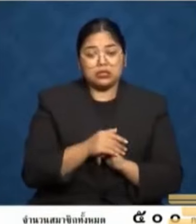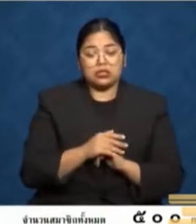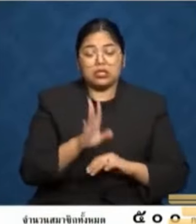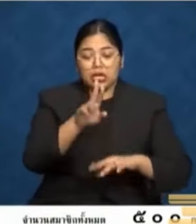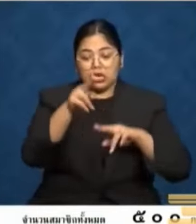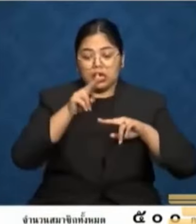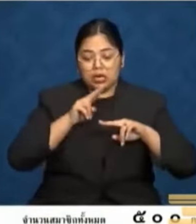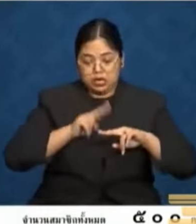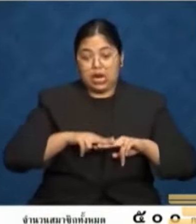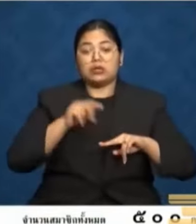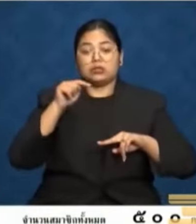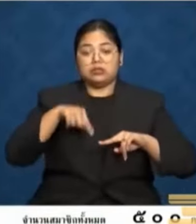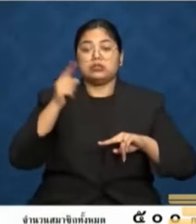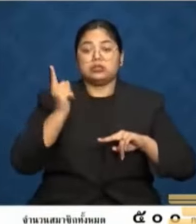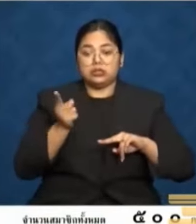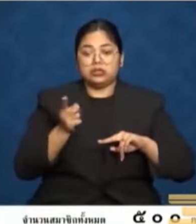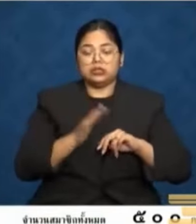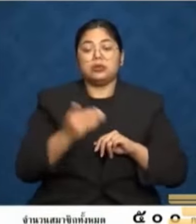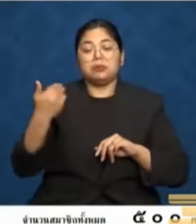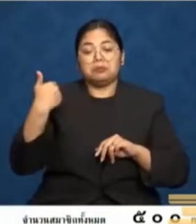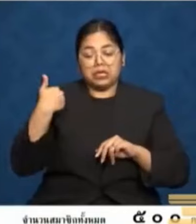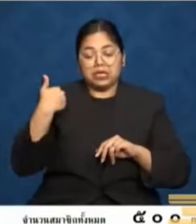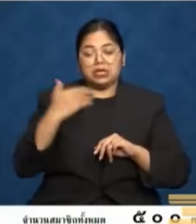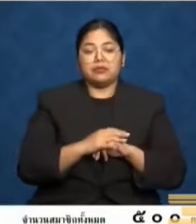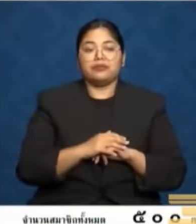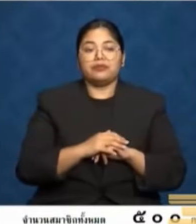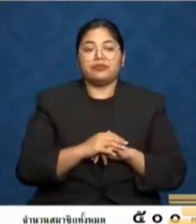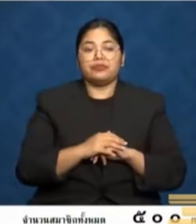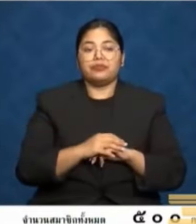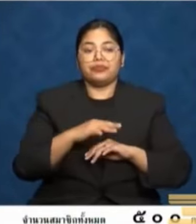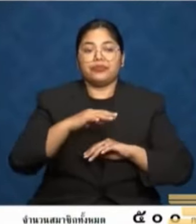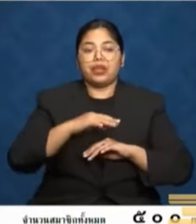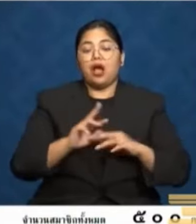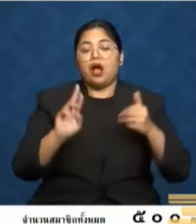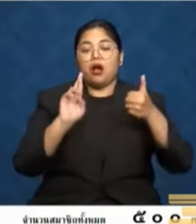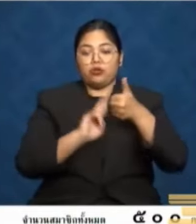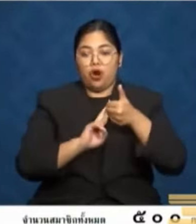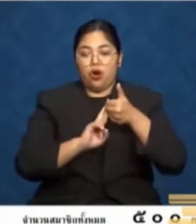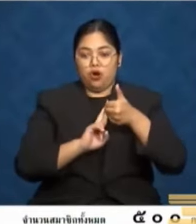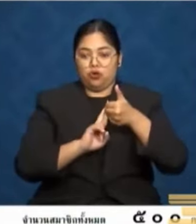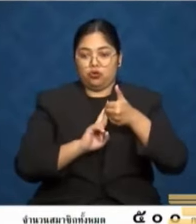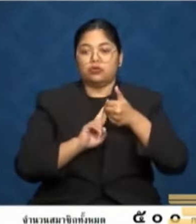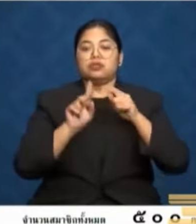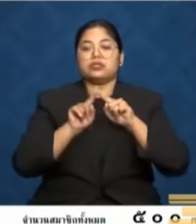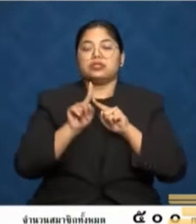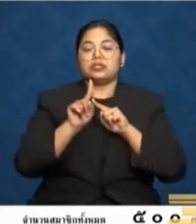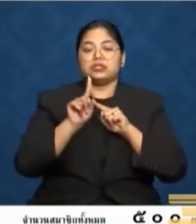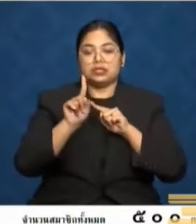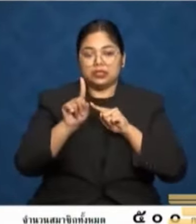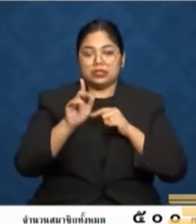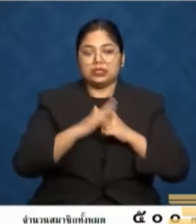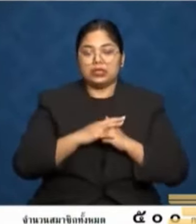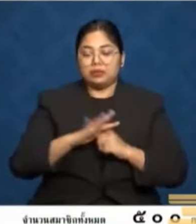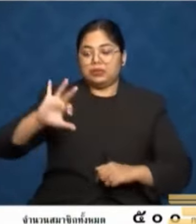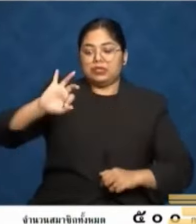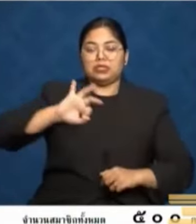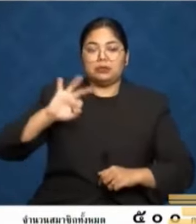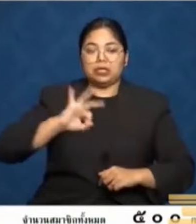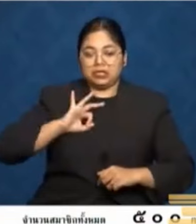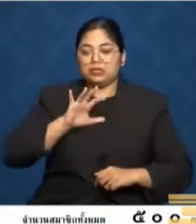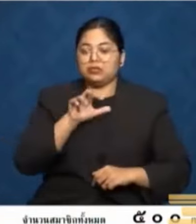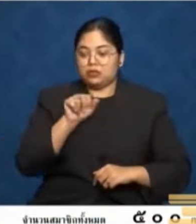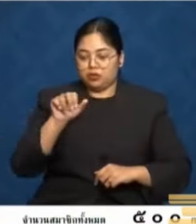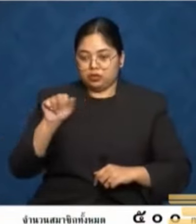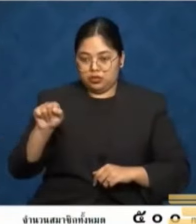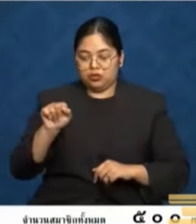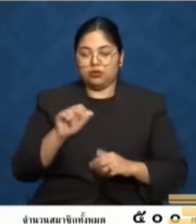อยู่ข้างล่างท่านมี 2สถานะก็คือเป็นรองประธานสภาผู้แทนราษฎรกับสมาชิกสภาผู้